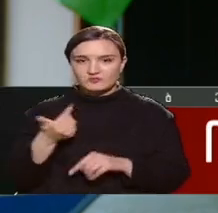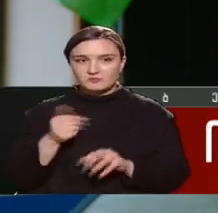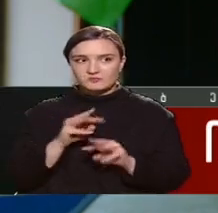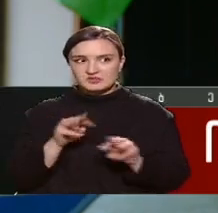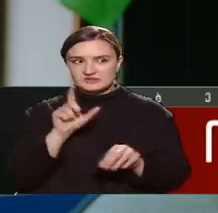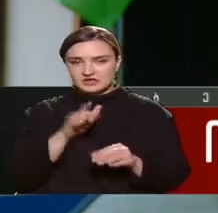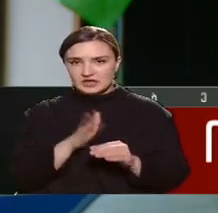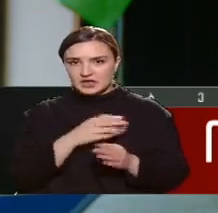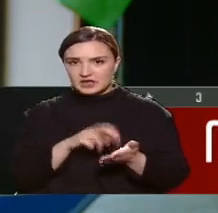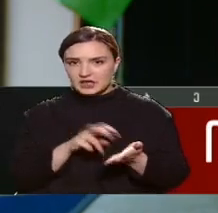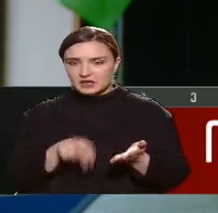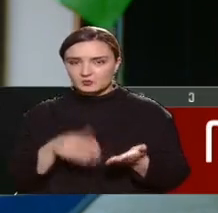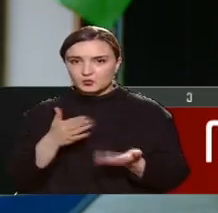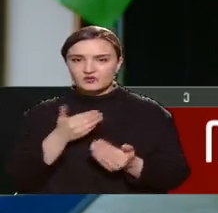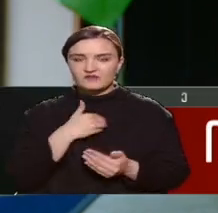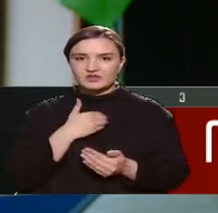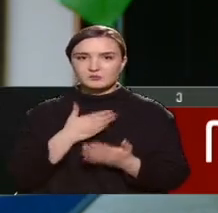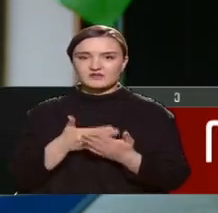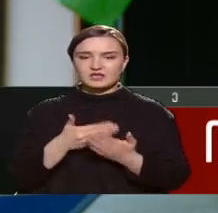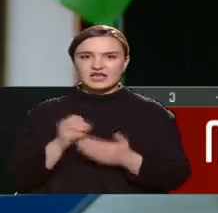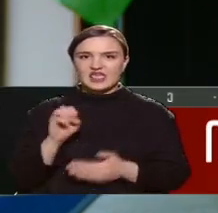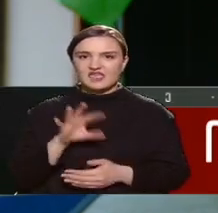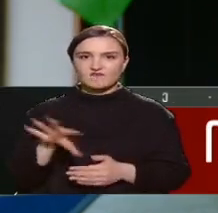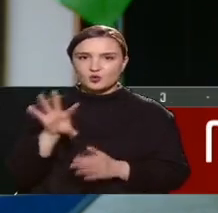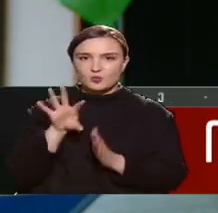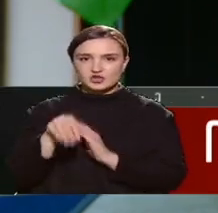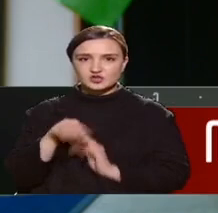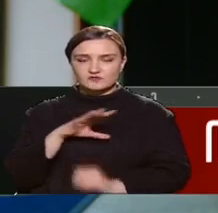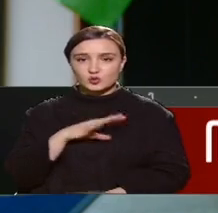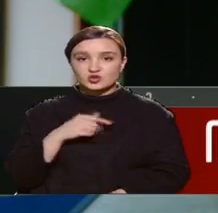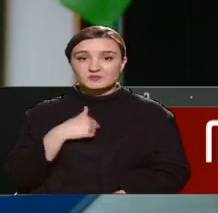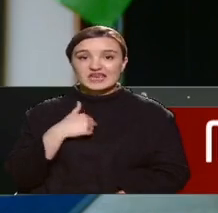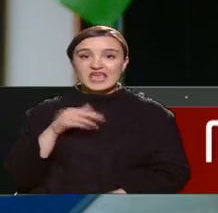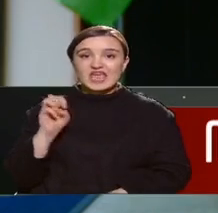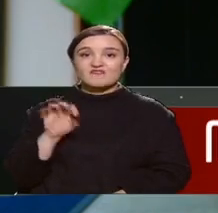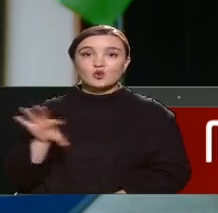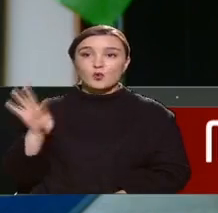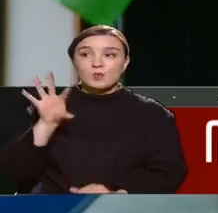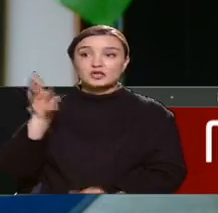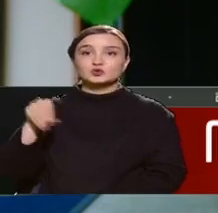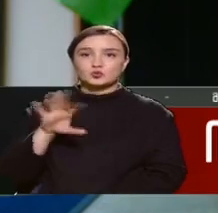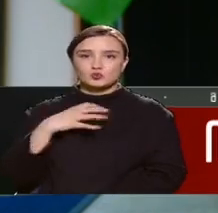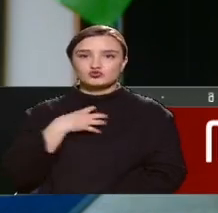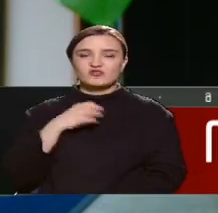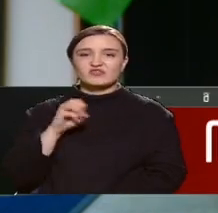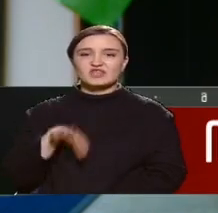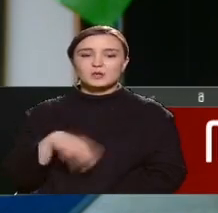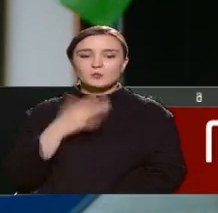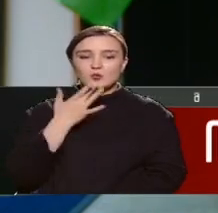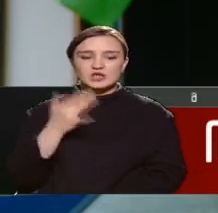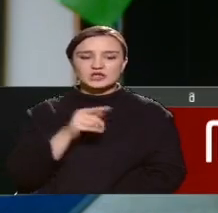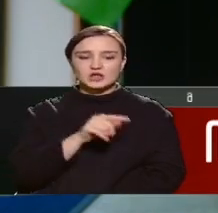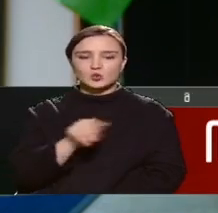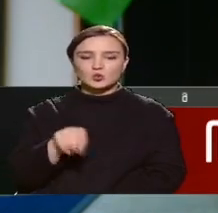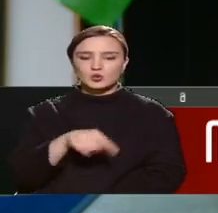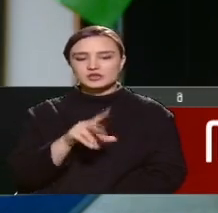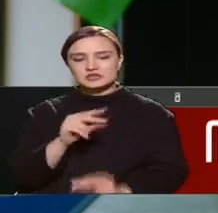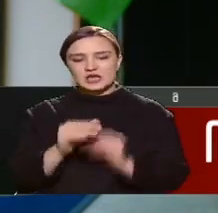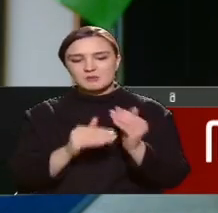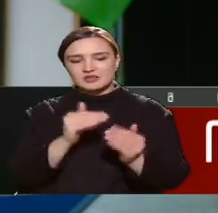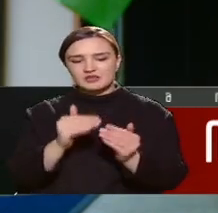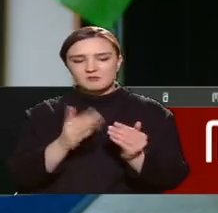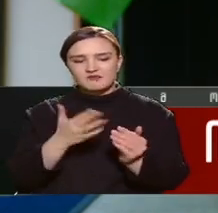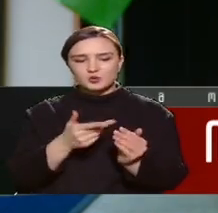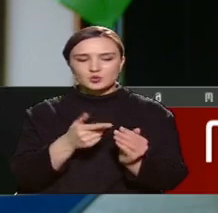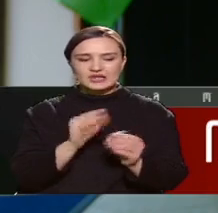პრემიერ-მინისტრის გადაყენება გვინდა, თუ გვინდა, რომ მაგალითად რომ ევროპაში ვიყოთ. Აი, ჩვენთვის ევროპაში ყოფნა უფრო მნიშვნელოვანია, ვიდრე კონკრეტული პოლიტიკური ძალის წარმატება თუ